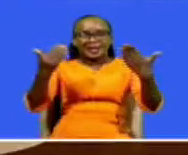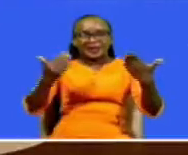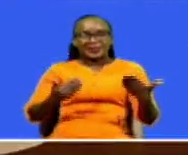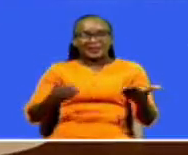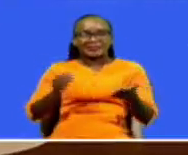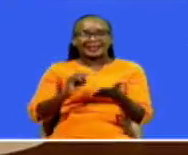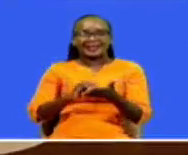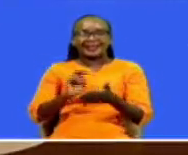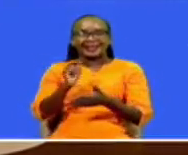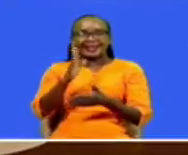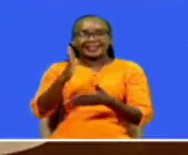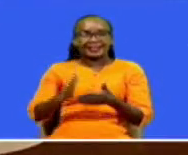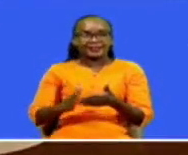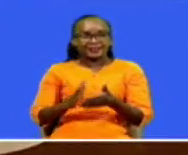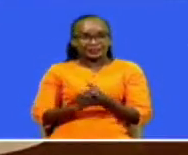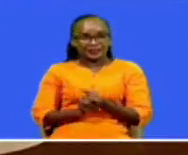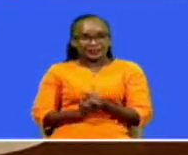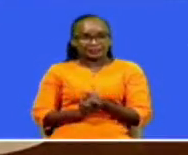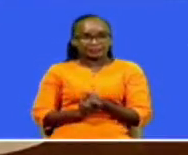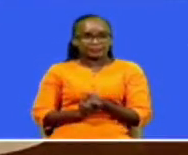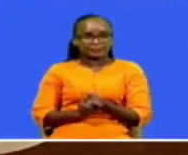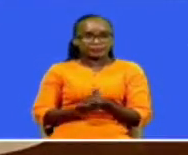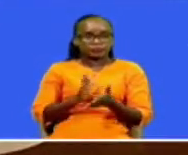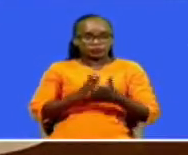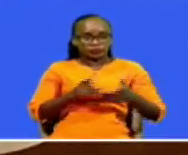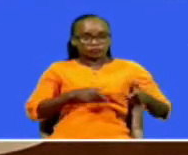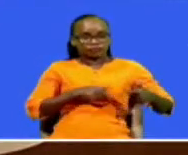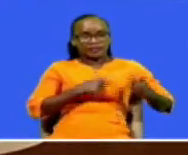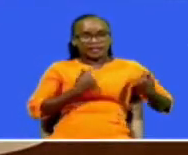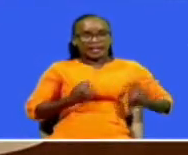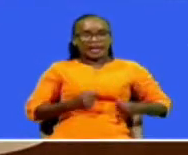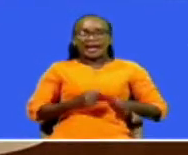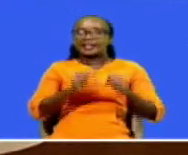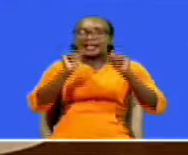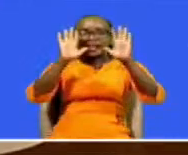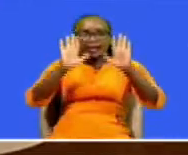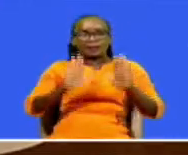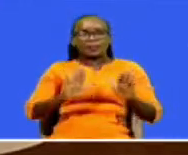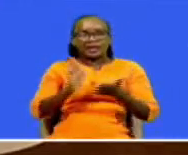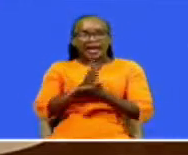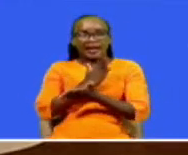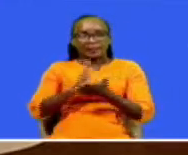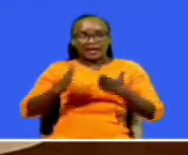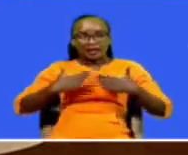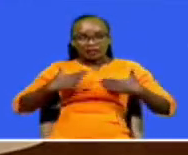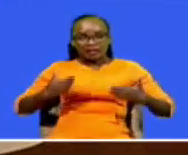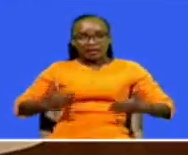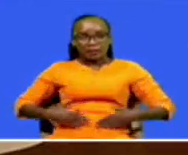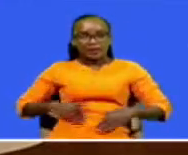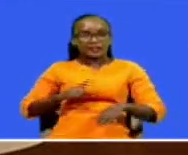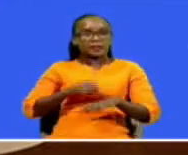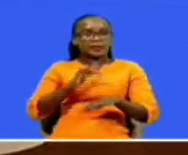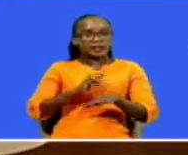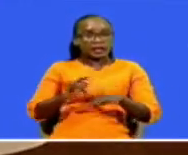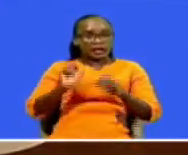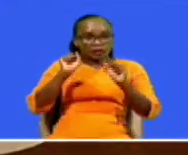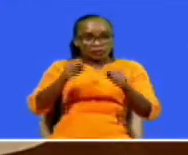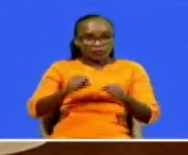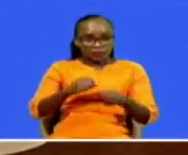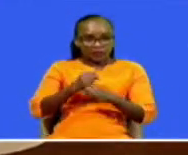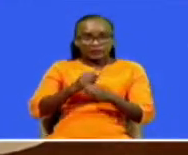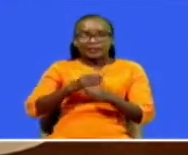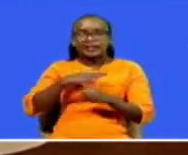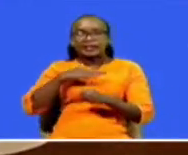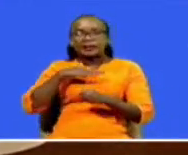tena mtazamaji. Moyo ni kiungo muhimu sana mwilini na unapoathirika unaweza hata kusababisha kifo